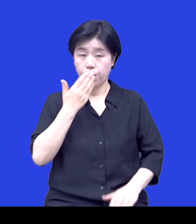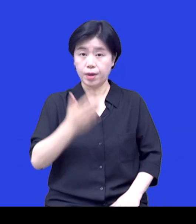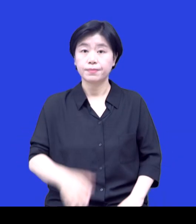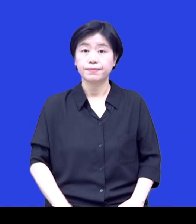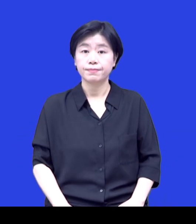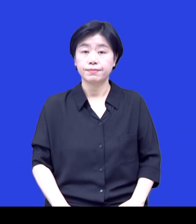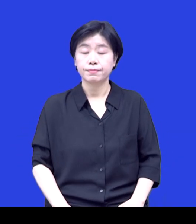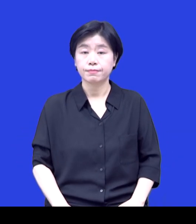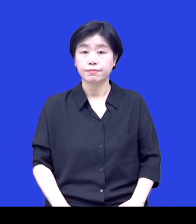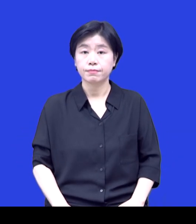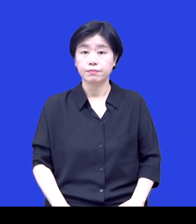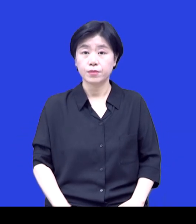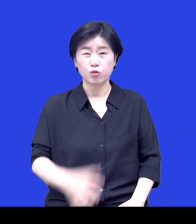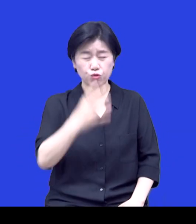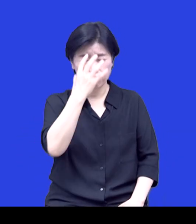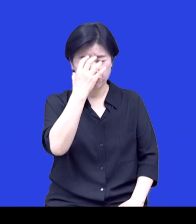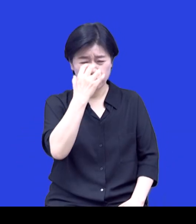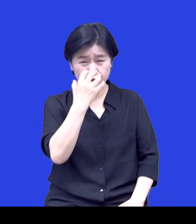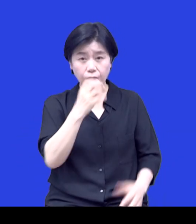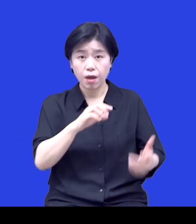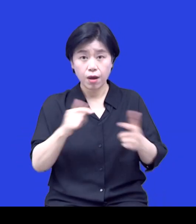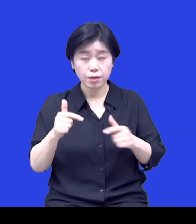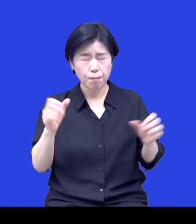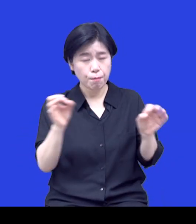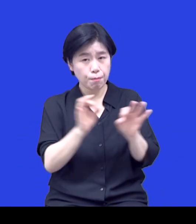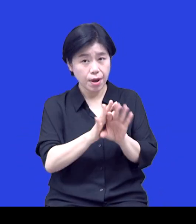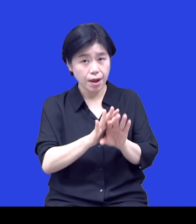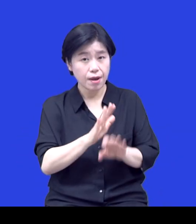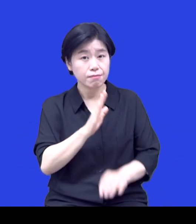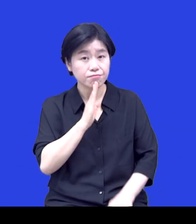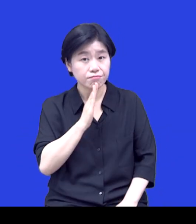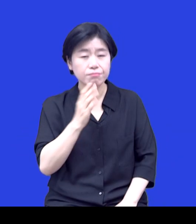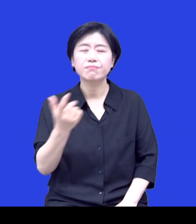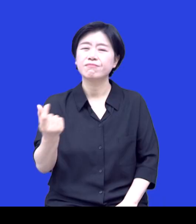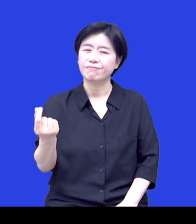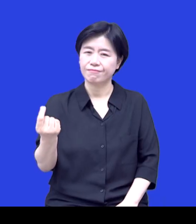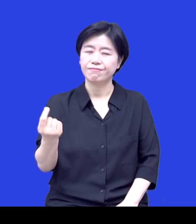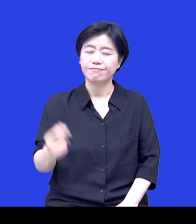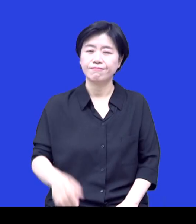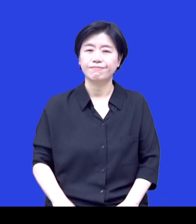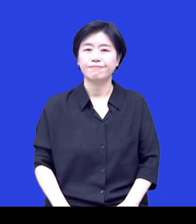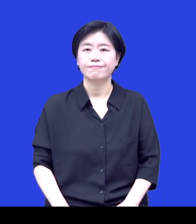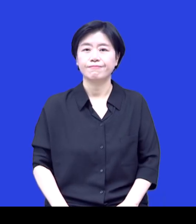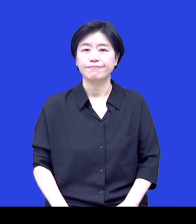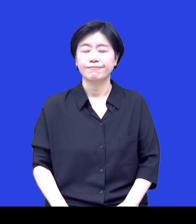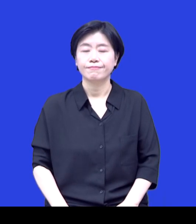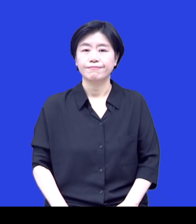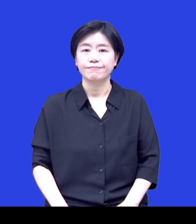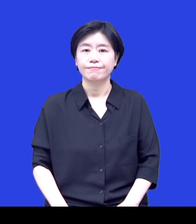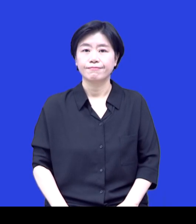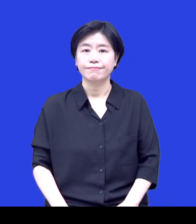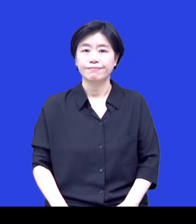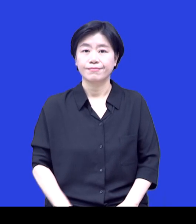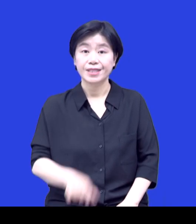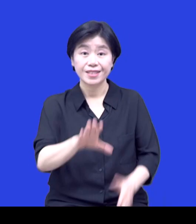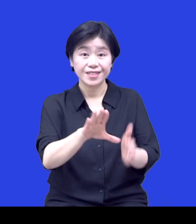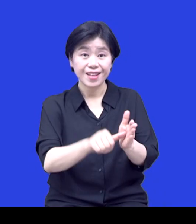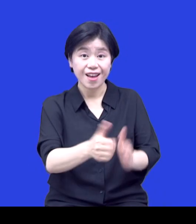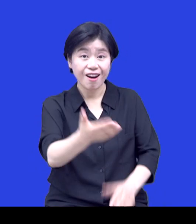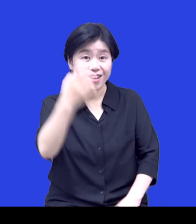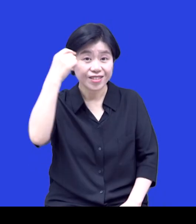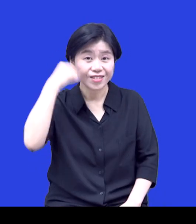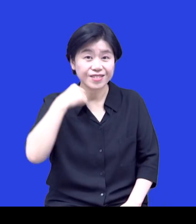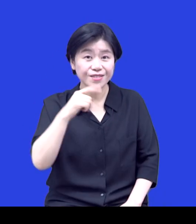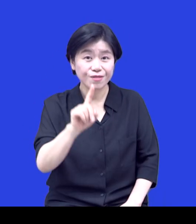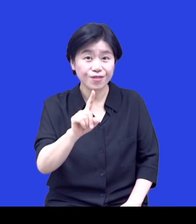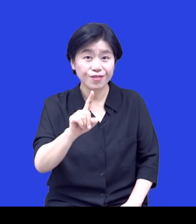후로 이제 우울감 같은 것도 좀 사라졌어요. 예, 많이 이제 진정이 됐죠. 그다음부터는 그 대학교 아. 갈 때까지 참 감사했어요. 아, 그때쯤 되면 아 이래서